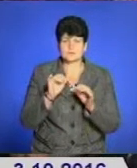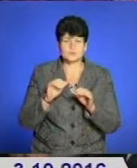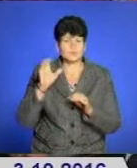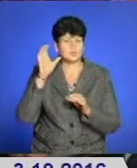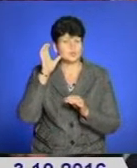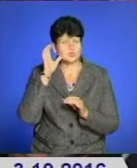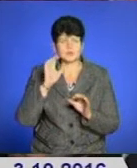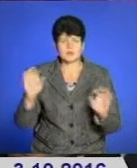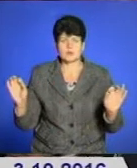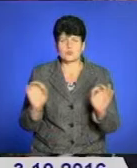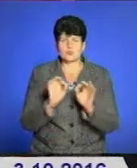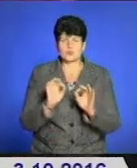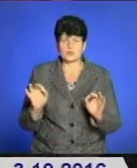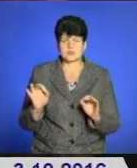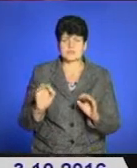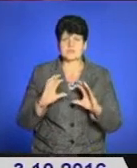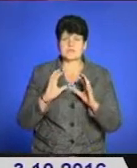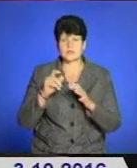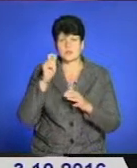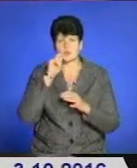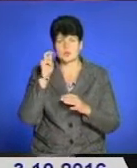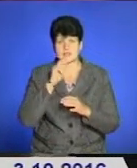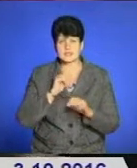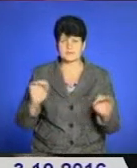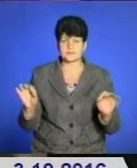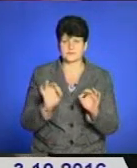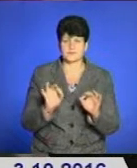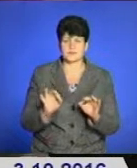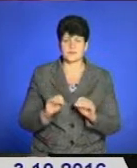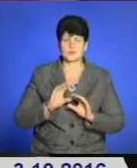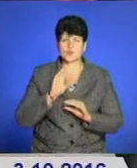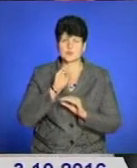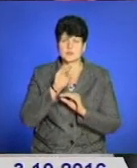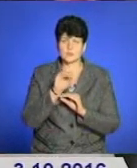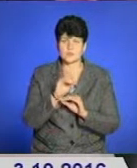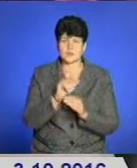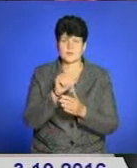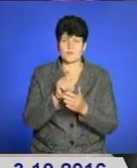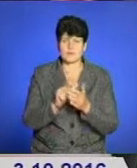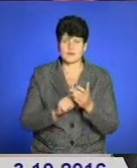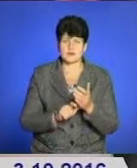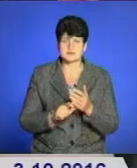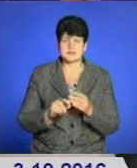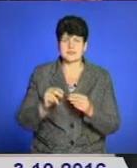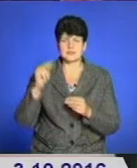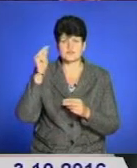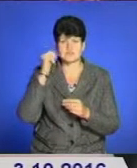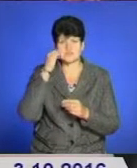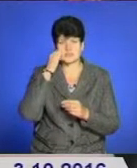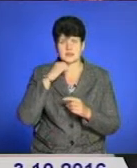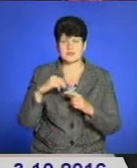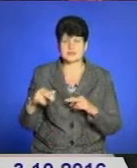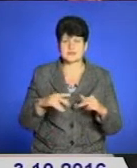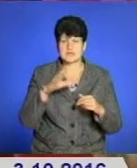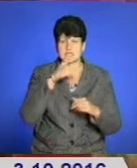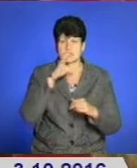послухати музику світових і українських класиків, долучитися до декламування поезії, а також навчитися старовинних танців. «Ніч у